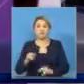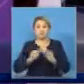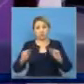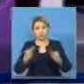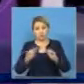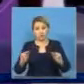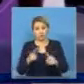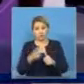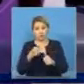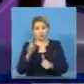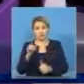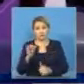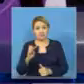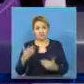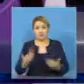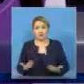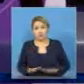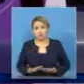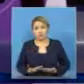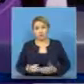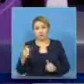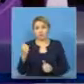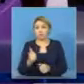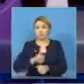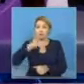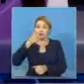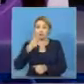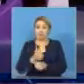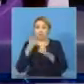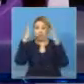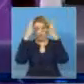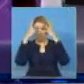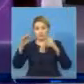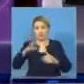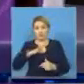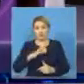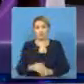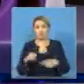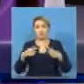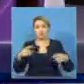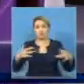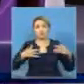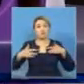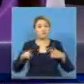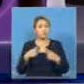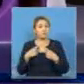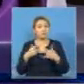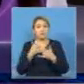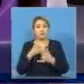мұғалімім, өзім өмірдегі алғаш махаббатым есімі Гүлзат. Сондай ұқсастығы бар. Басқа рөлдерден